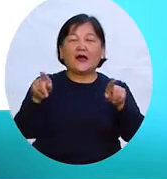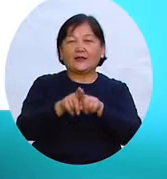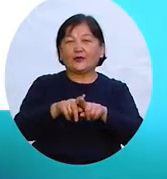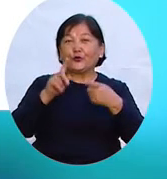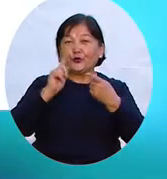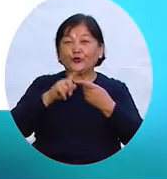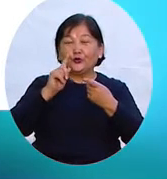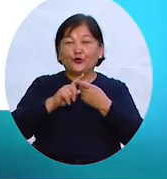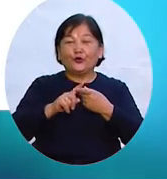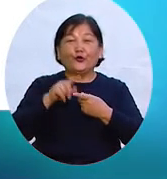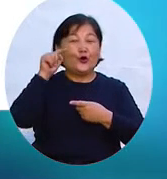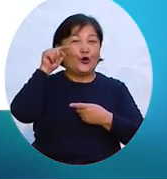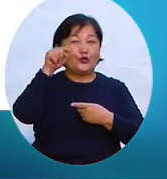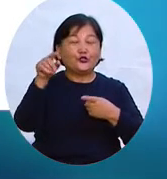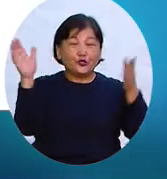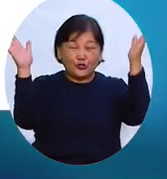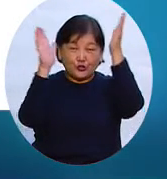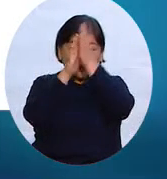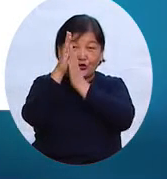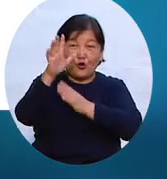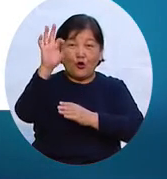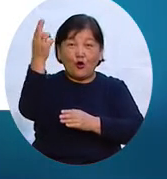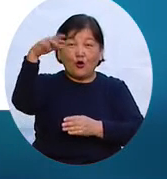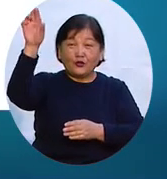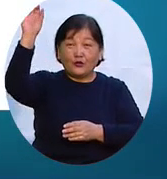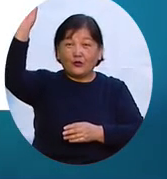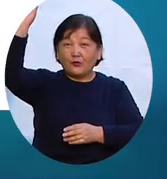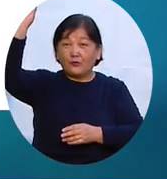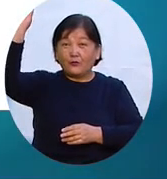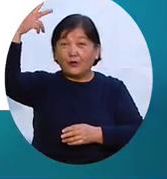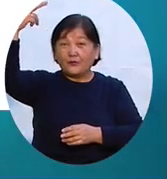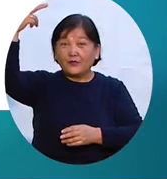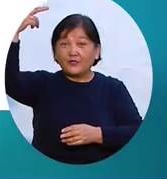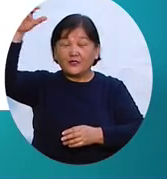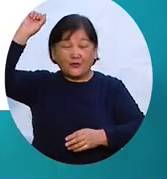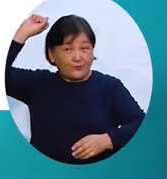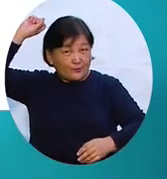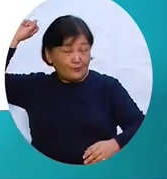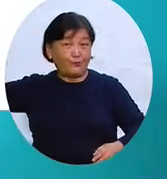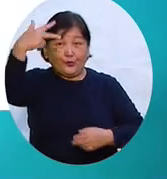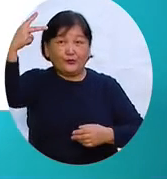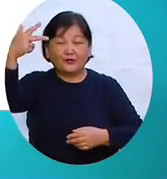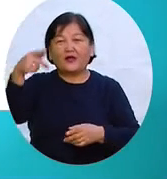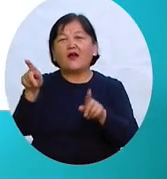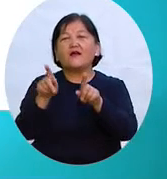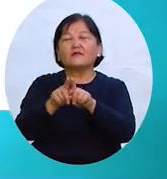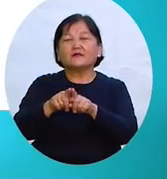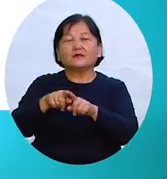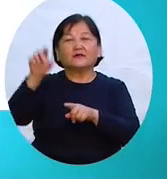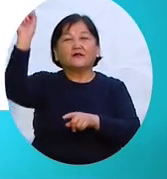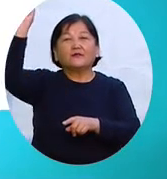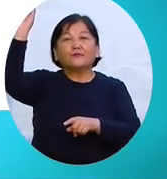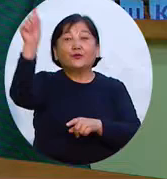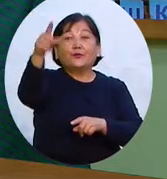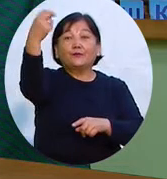од харвахыг хараад гэвтмээр санагдаж байсан. Ийм мэдрэмж төрсөн гэж хариулж байсан шүү. Тэгвэл та нарт ямар